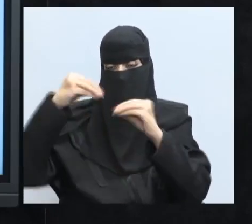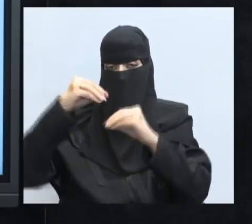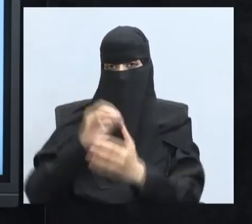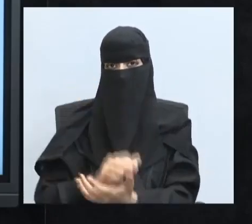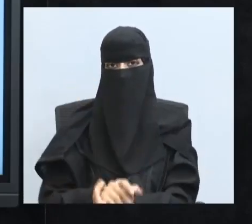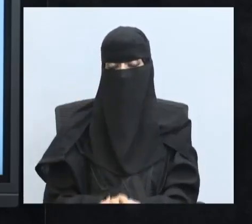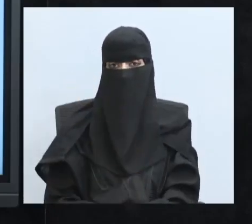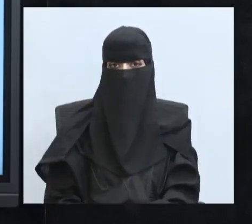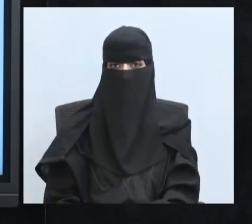التوفيق والنجاح